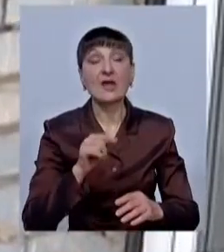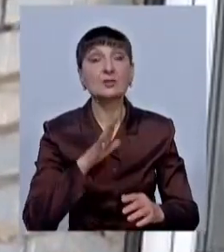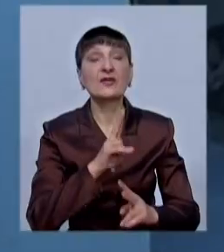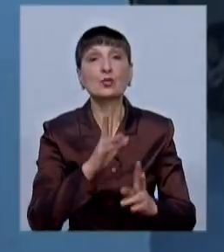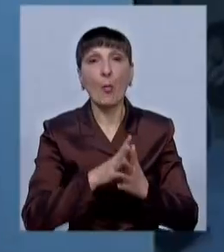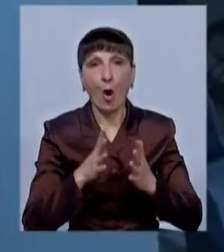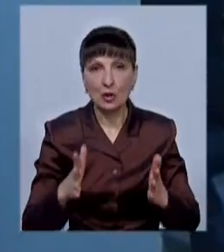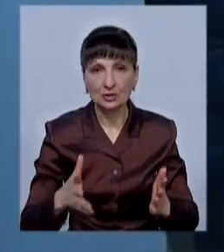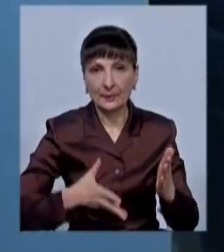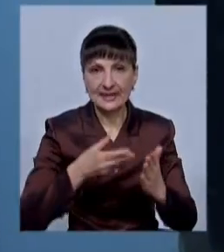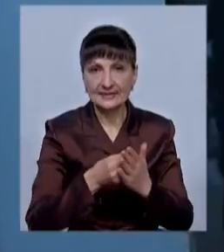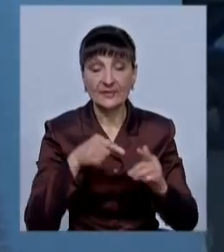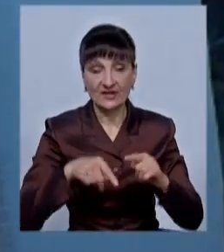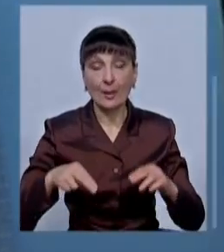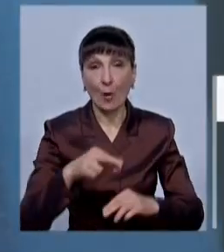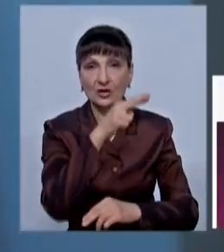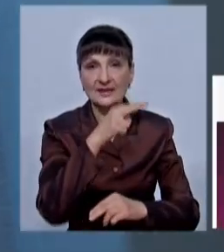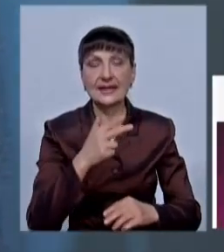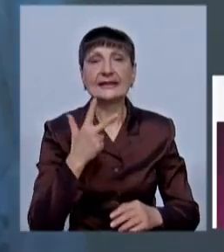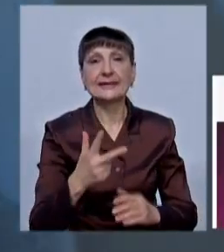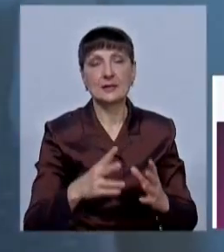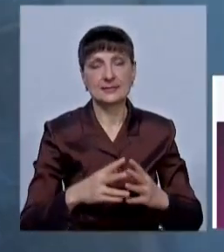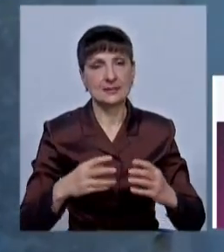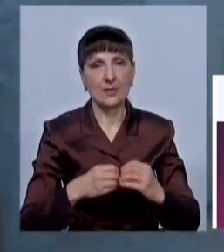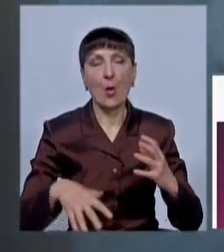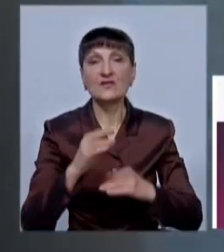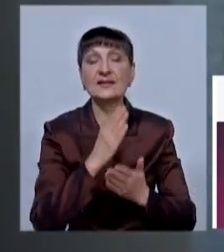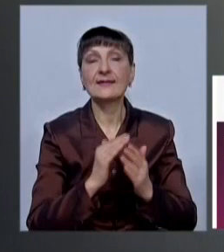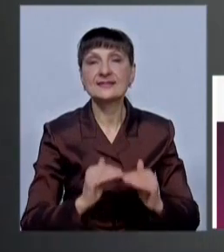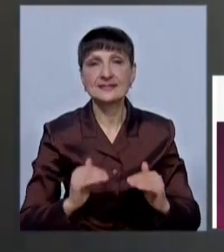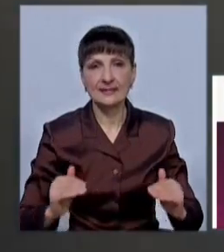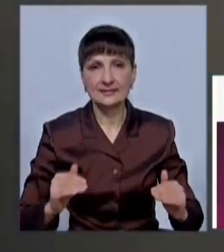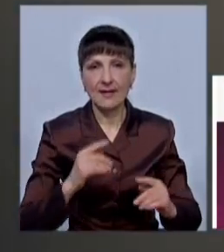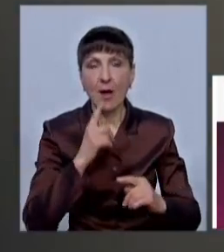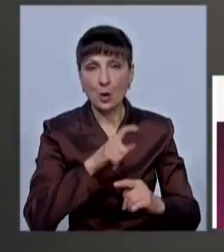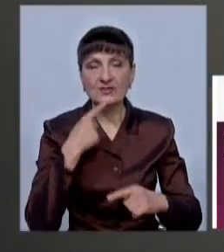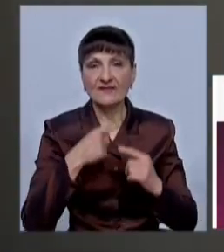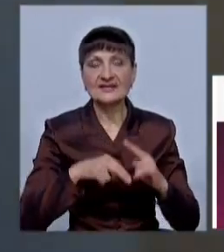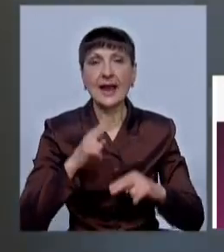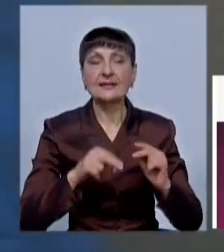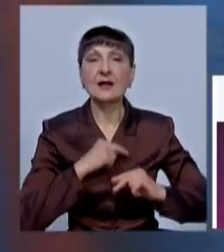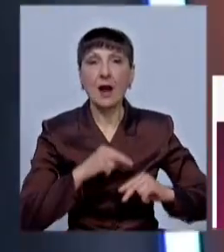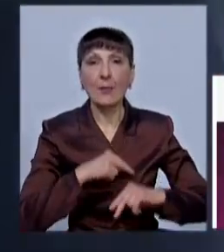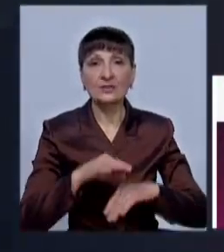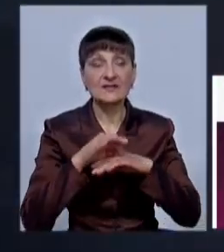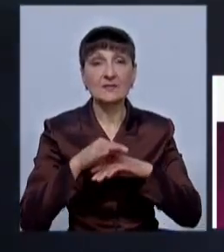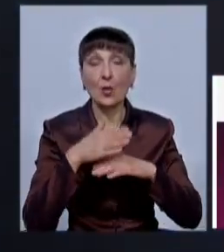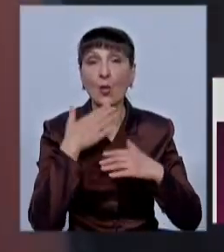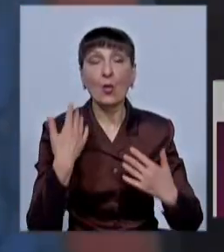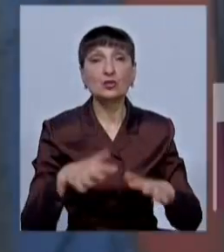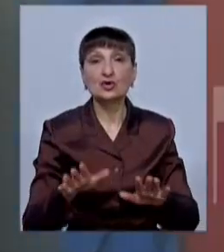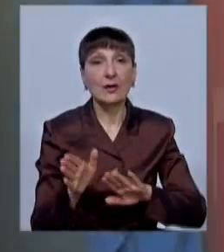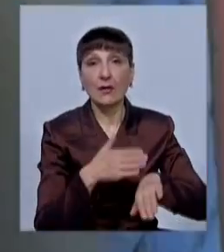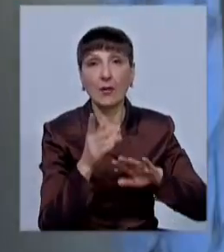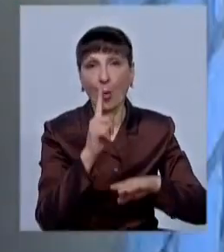больше. В этом подъезде проживает всего 3 семьи. У всех есть дети. По словам жильцов, строительные работы здесь не ведутся уже который